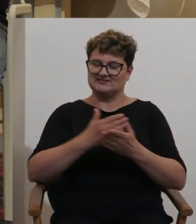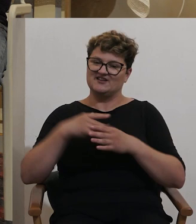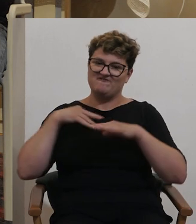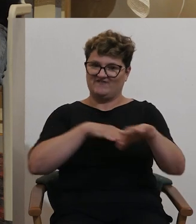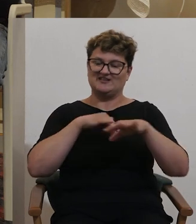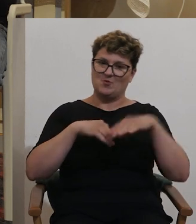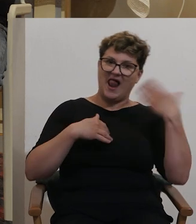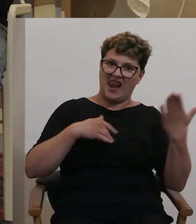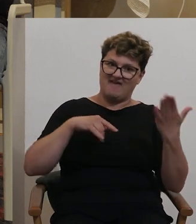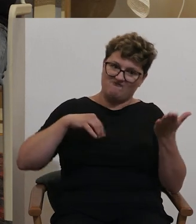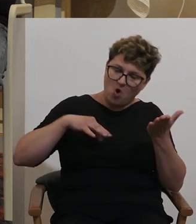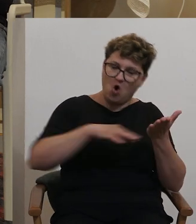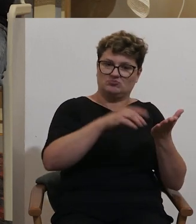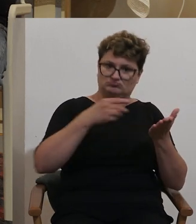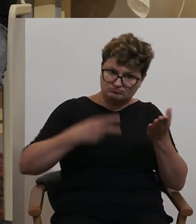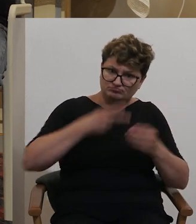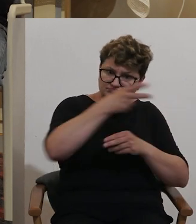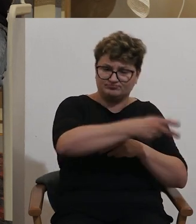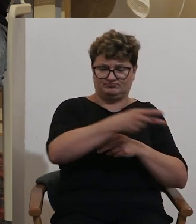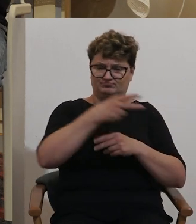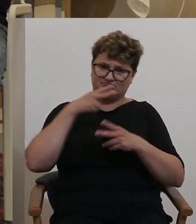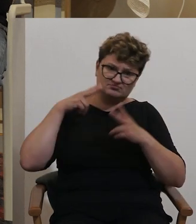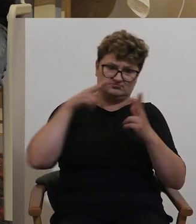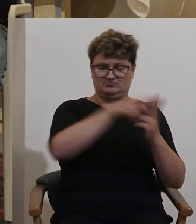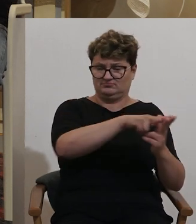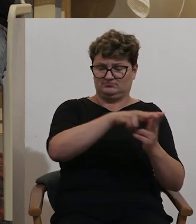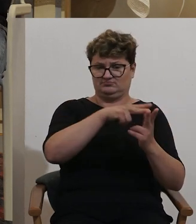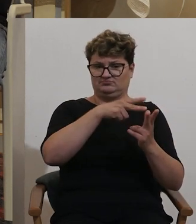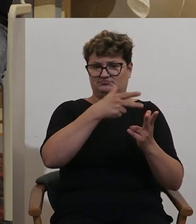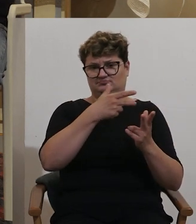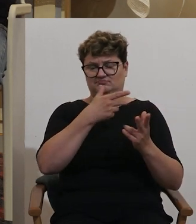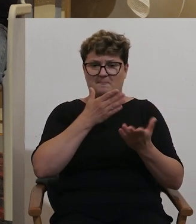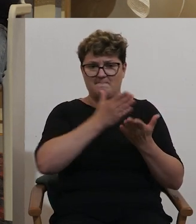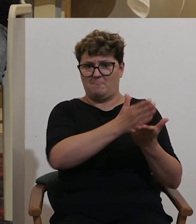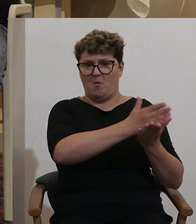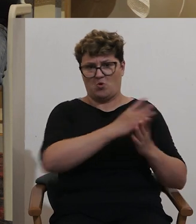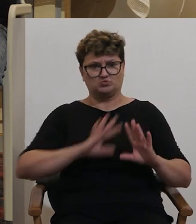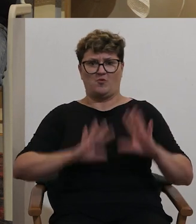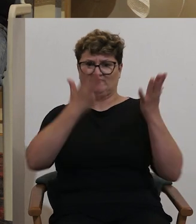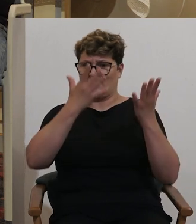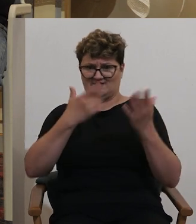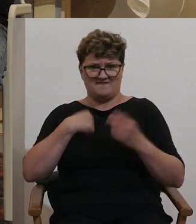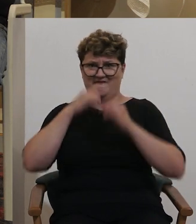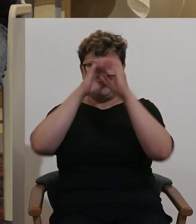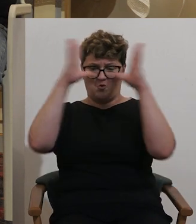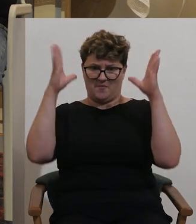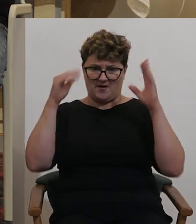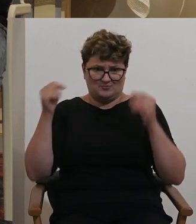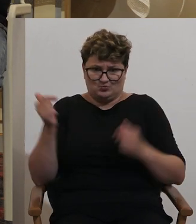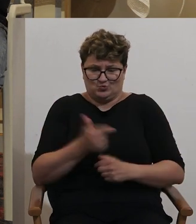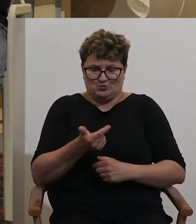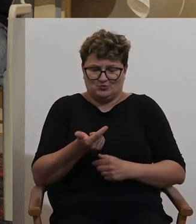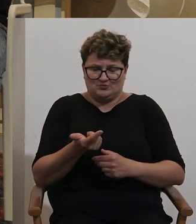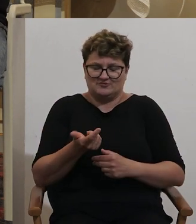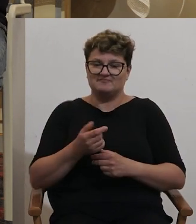Wisły i nie uderzyli nie przyszli na pomoc powstaniu. Czy Berling,